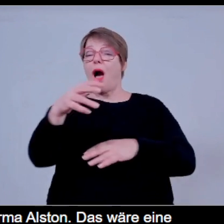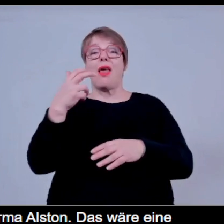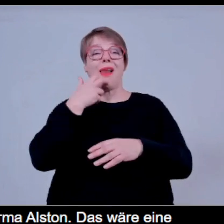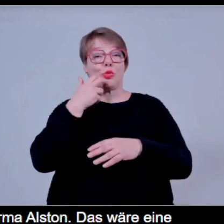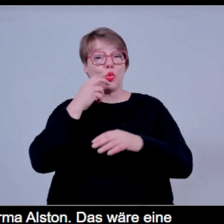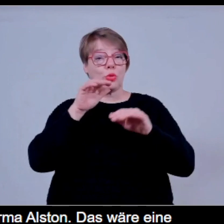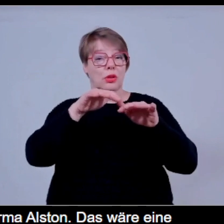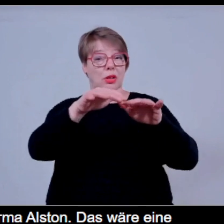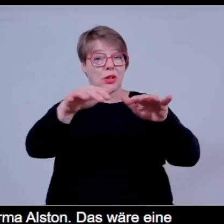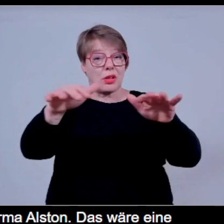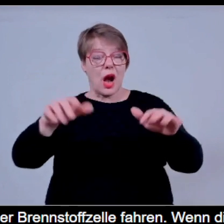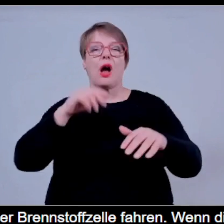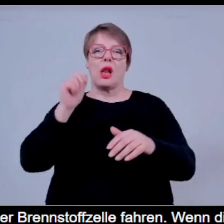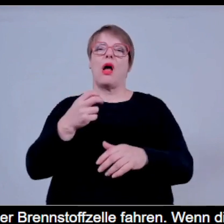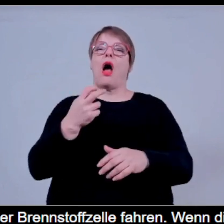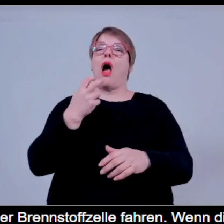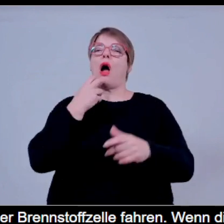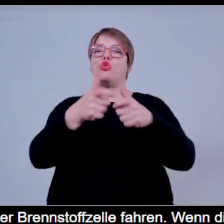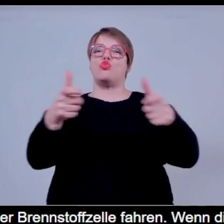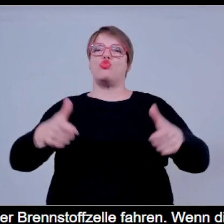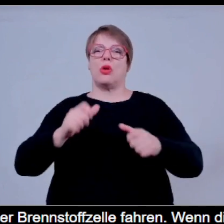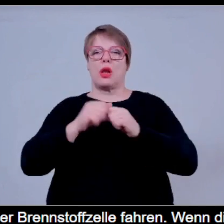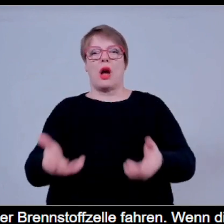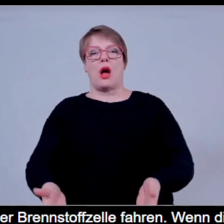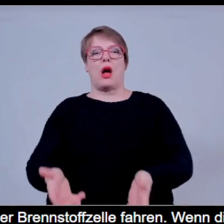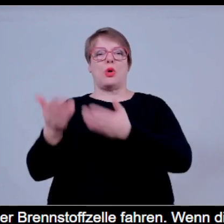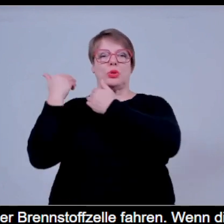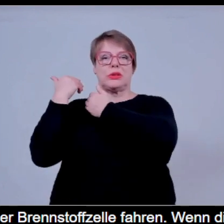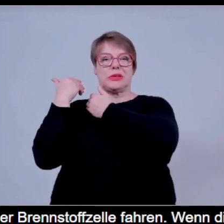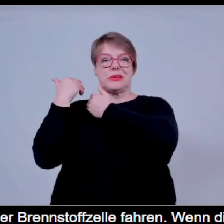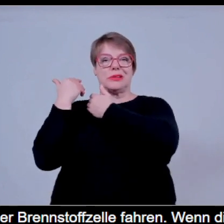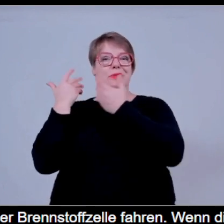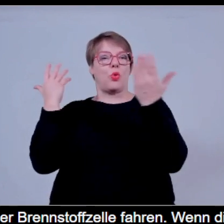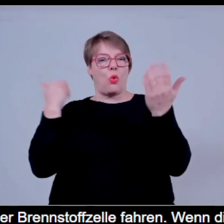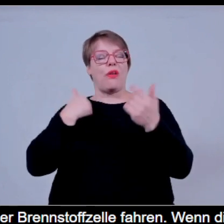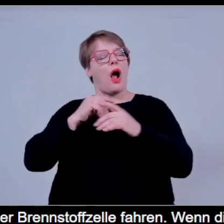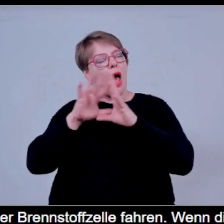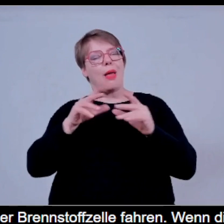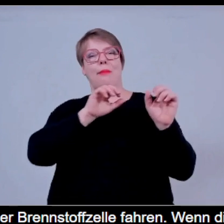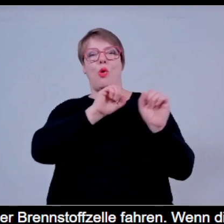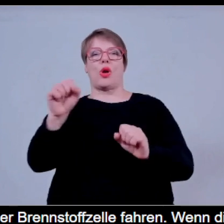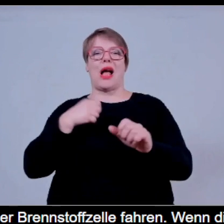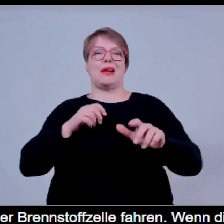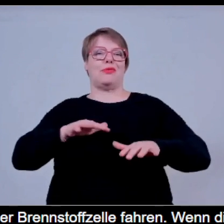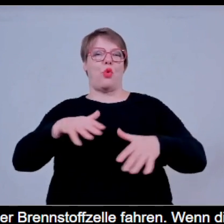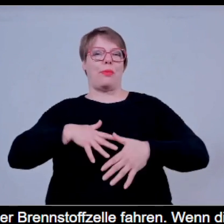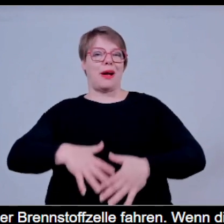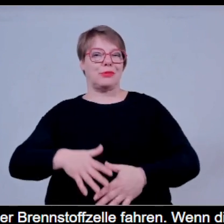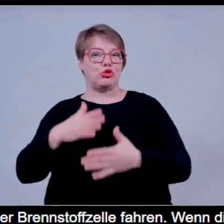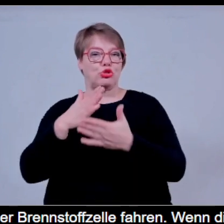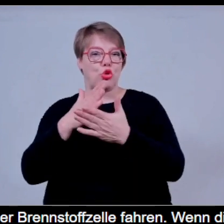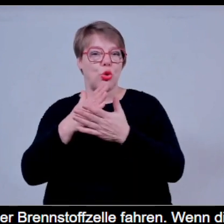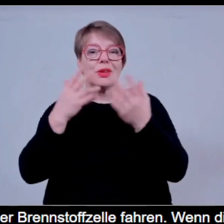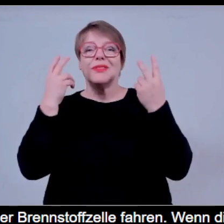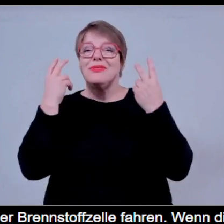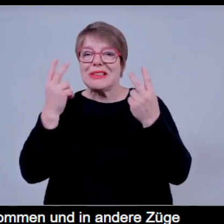der 14 Minuten zu spät kommt und dann eigentlich wieder auf die volle Stunde gewartet werden müsste. Darum ist die